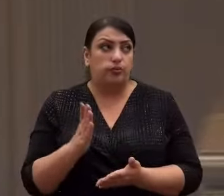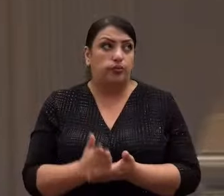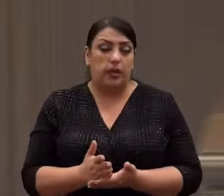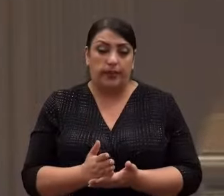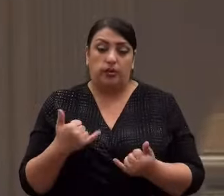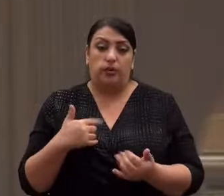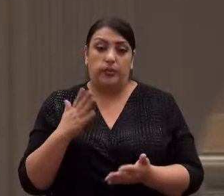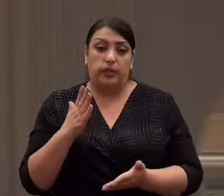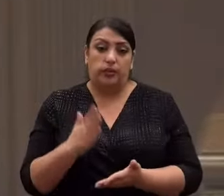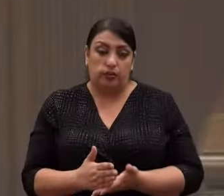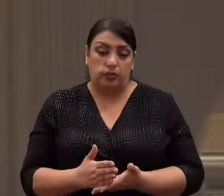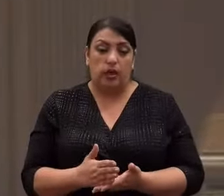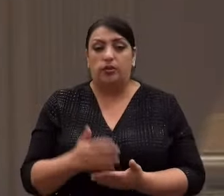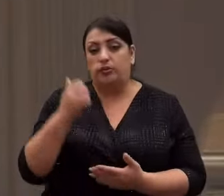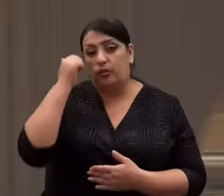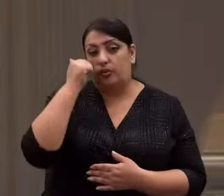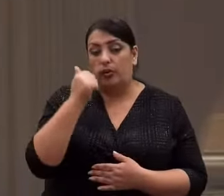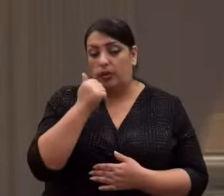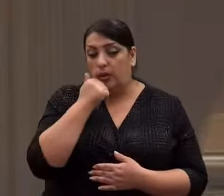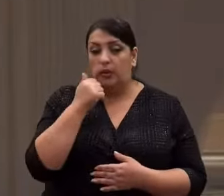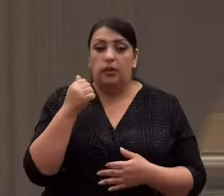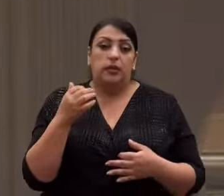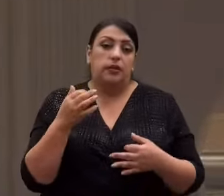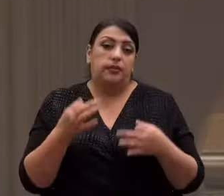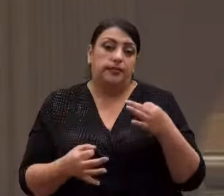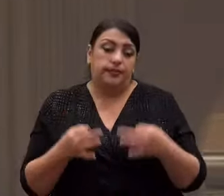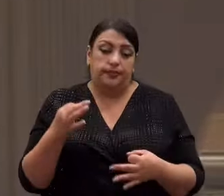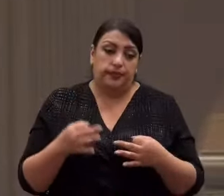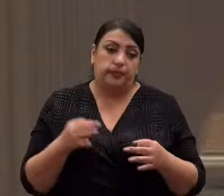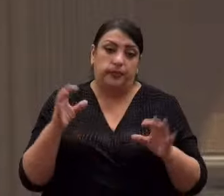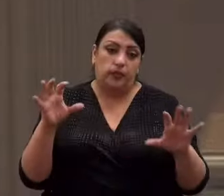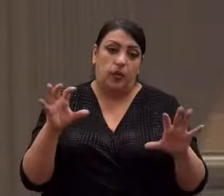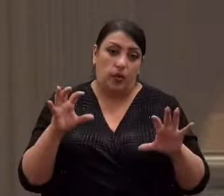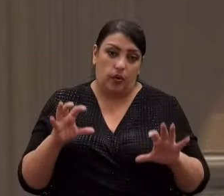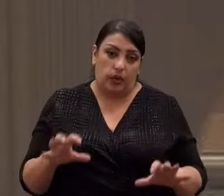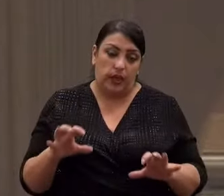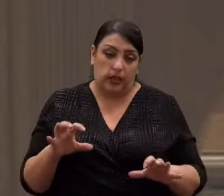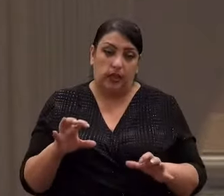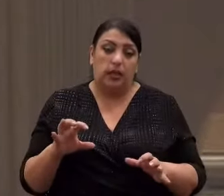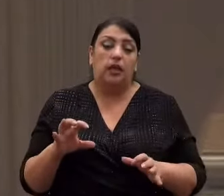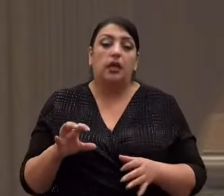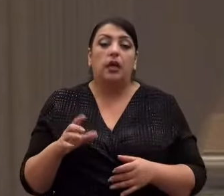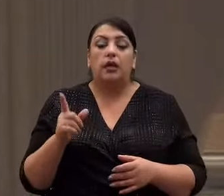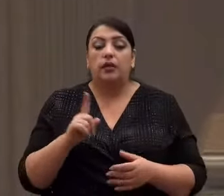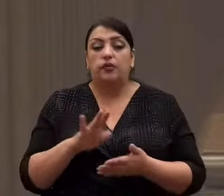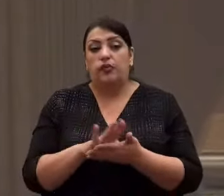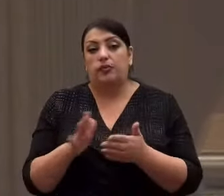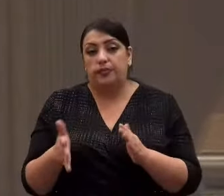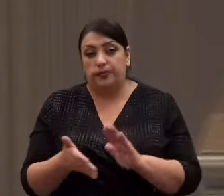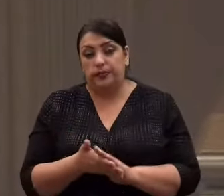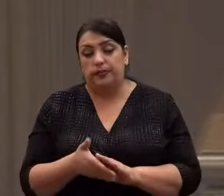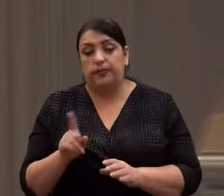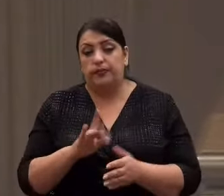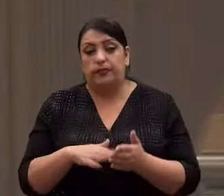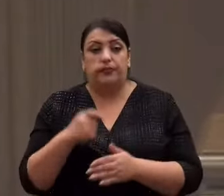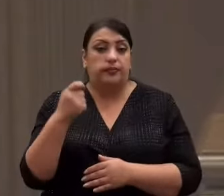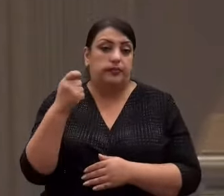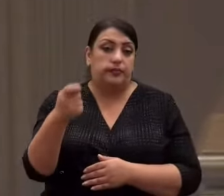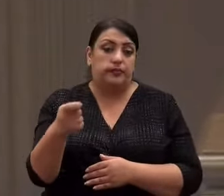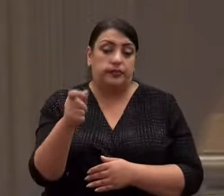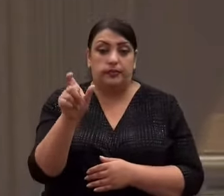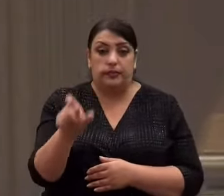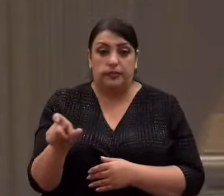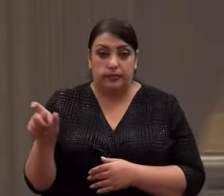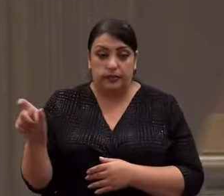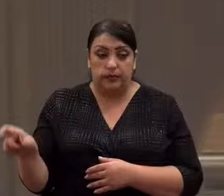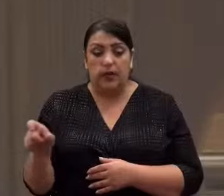ունենք այսօր նորի մեր քրեական դատավարության նոր օրենսգրքի մի իրավիճակ, երբ որ վարույթն իրականացնող մարմինը